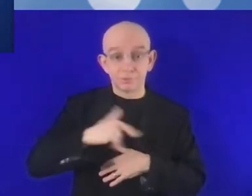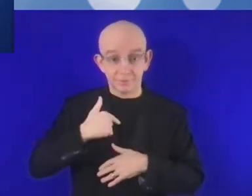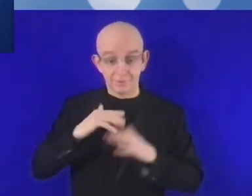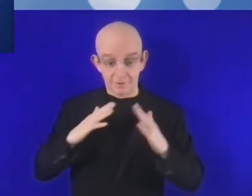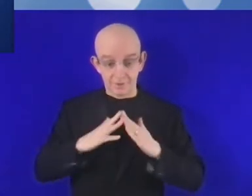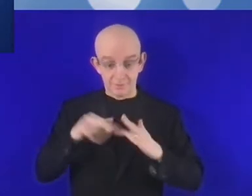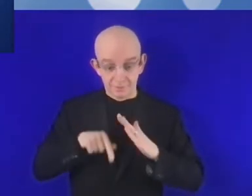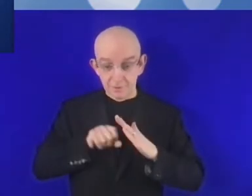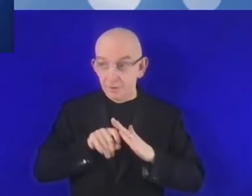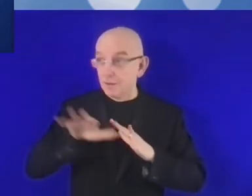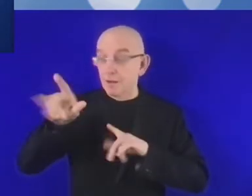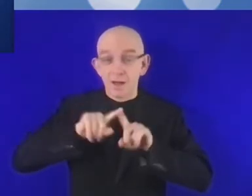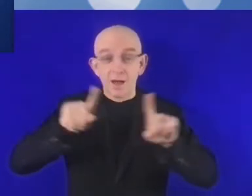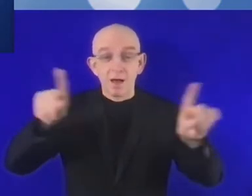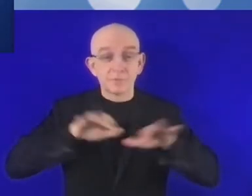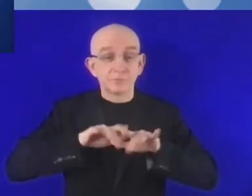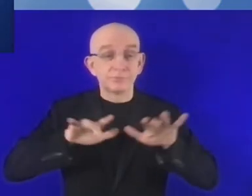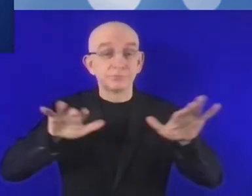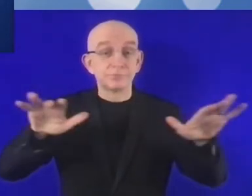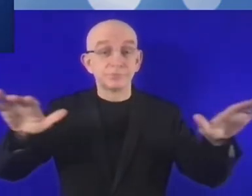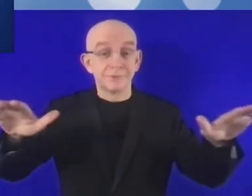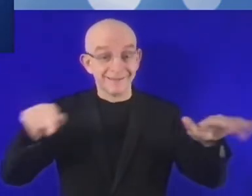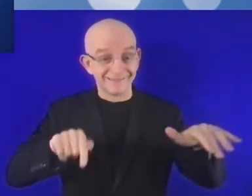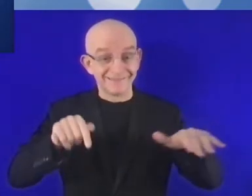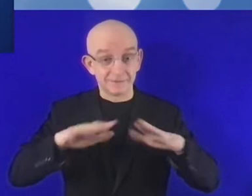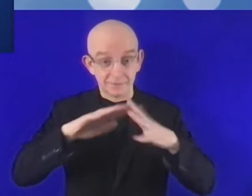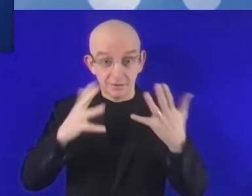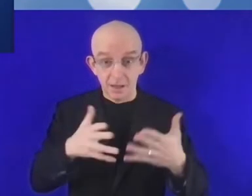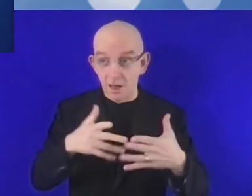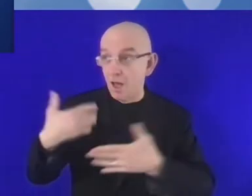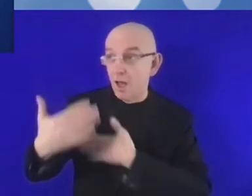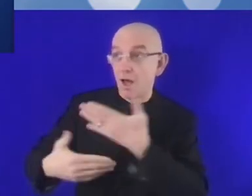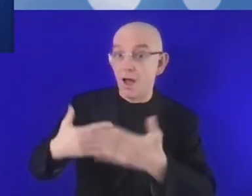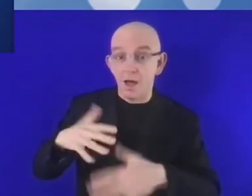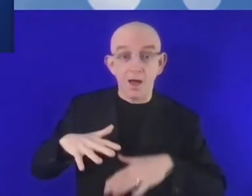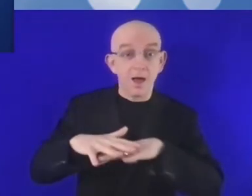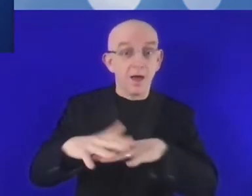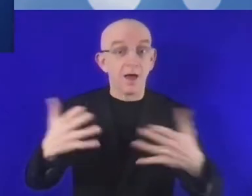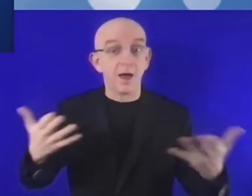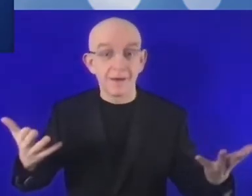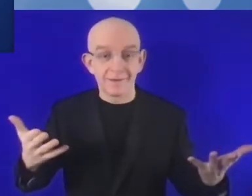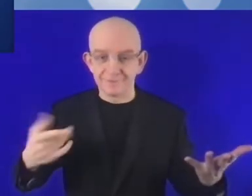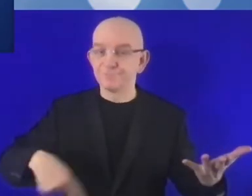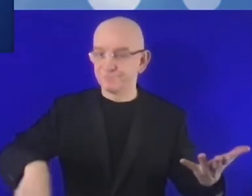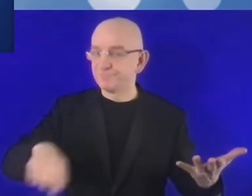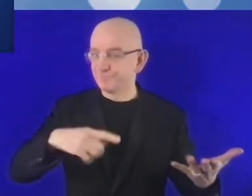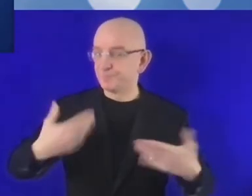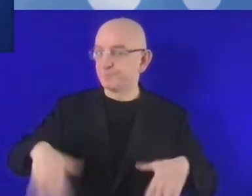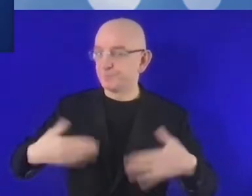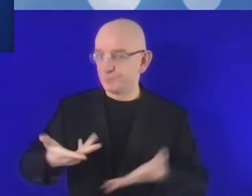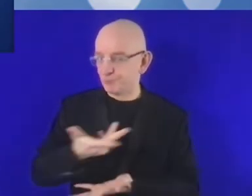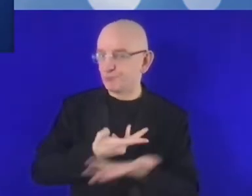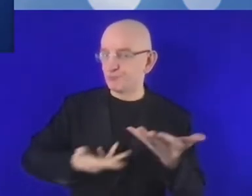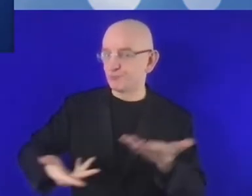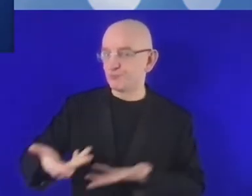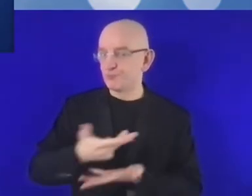التي استفدنا؟ هل أن هذه الشبكة العالمية تتسع إلى كل ذلك؟ أنا